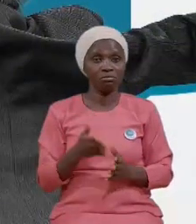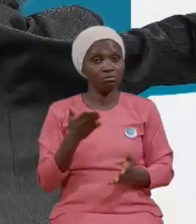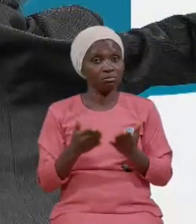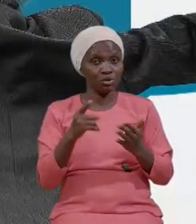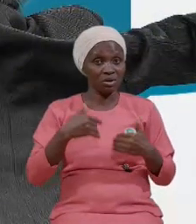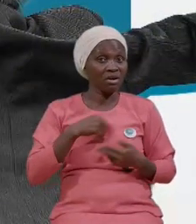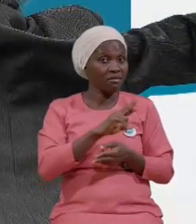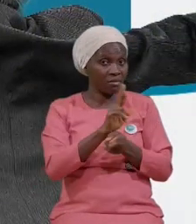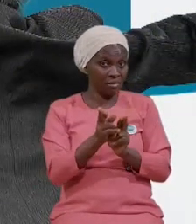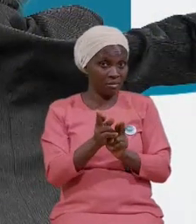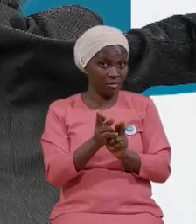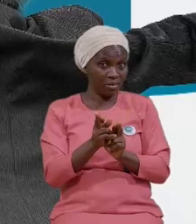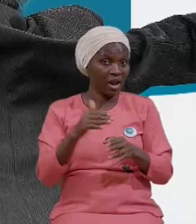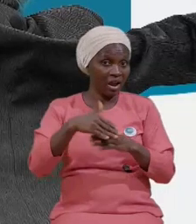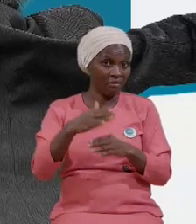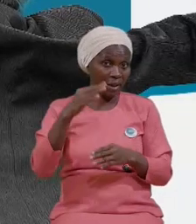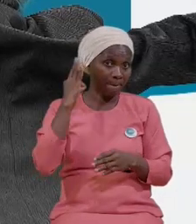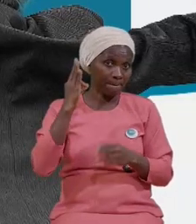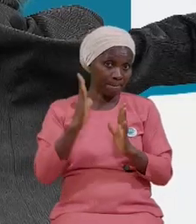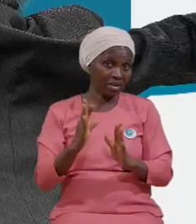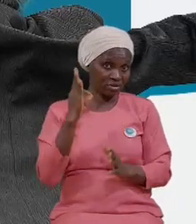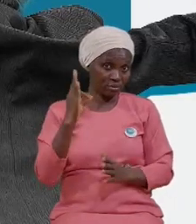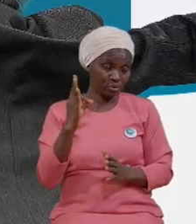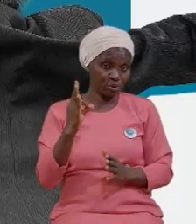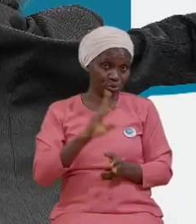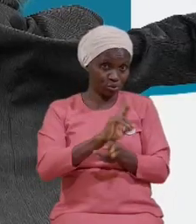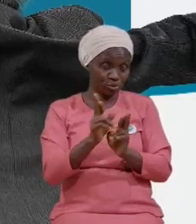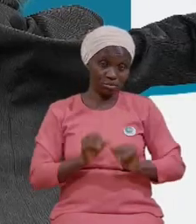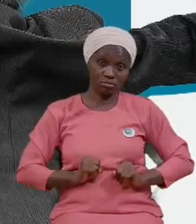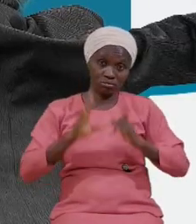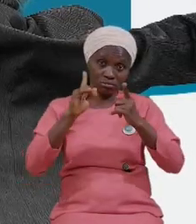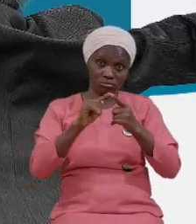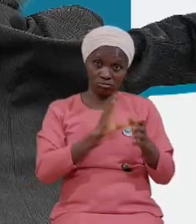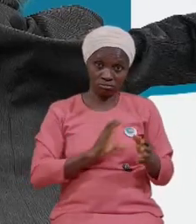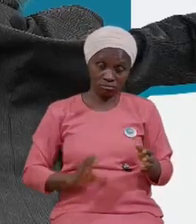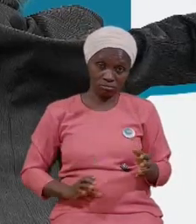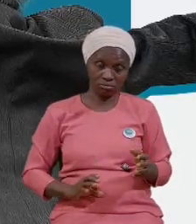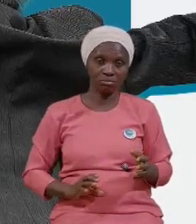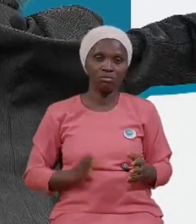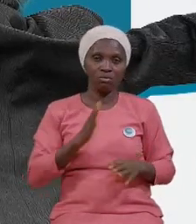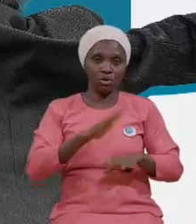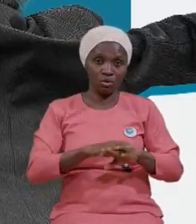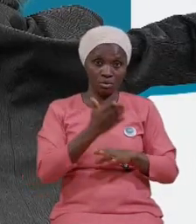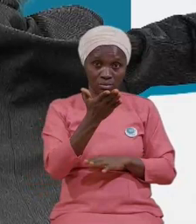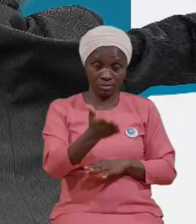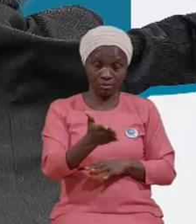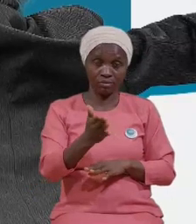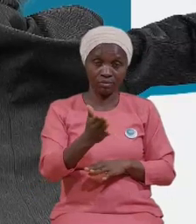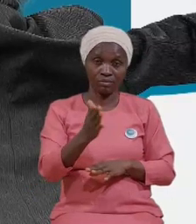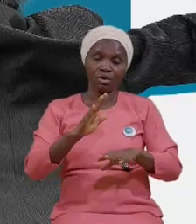pasteur, il y a un lien qui s'affiche que vous pouvez cliquer.